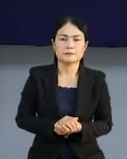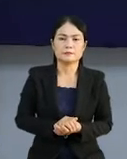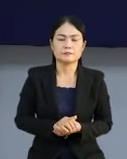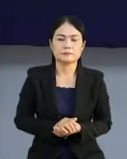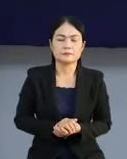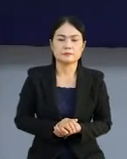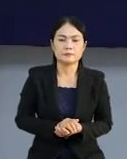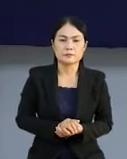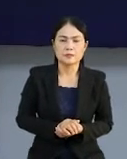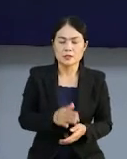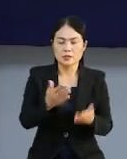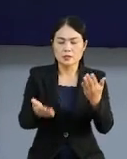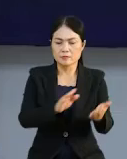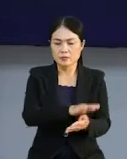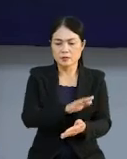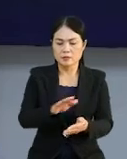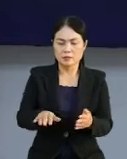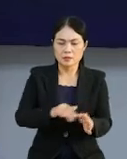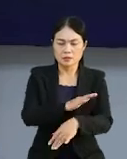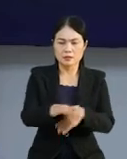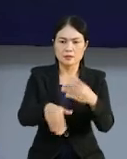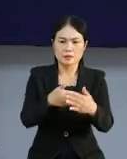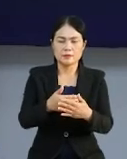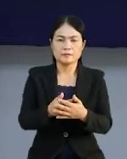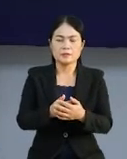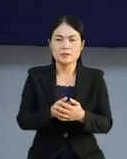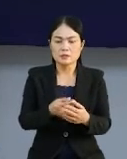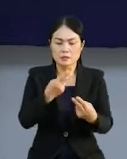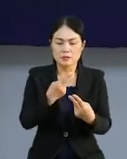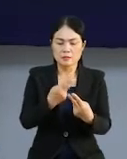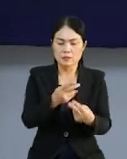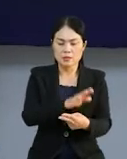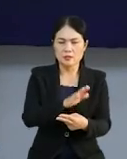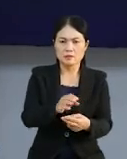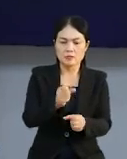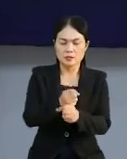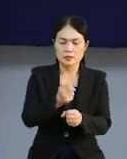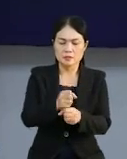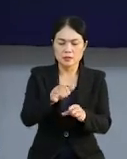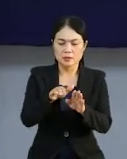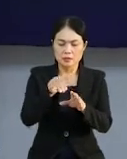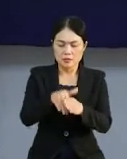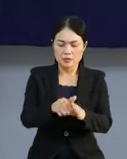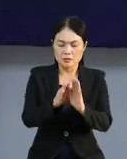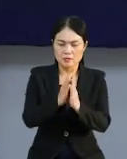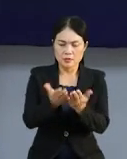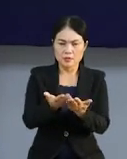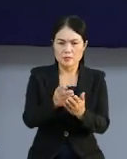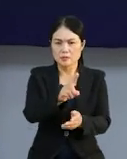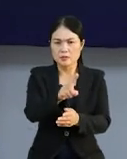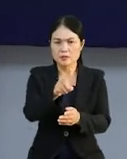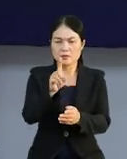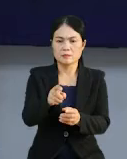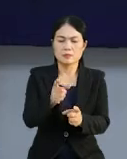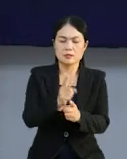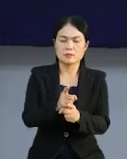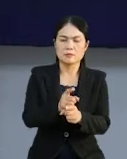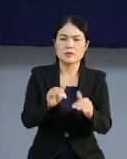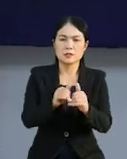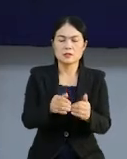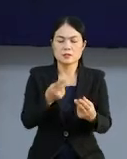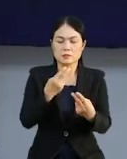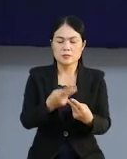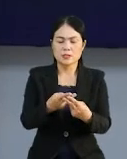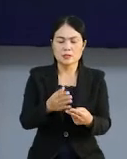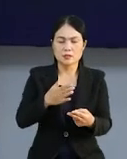chà chẳng mạch đấy con thì ngọt nế chẳng lại để con bàn phơ nó không xíu phớ ta trầm trâu đôi chia chậm